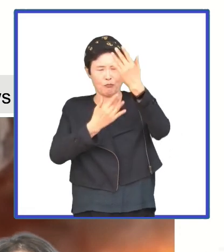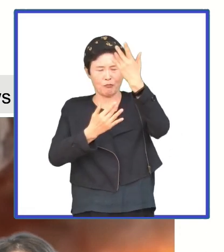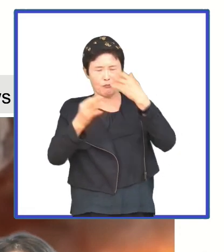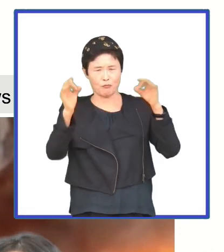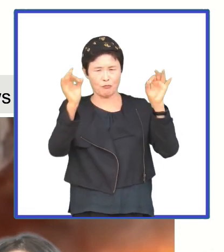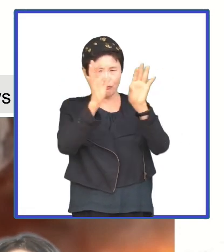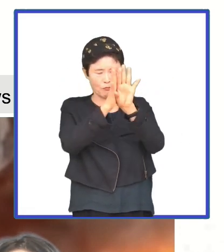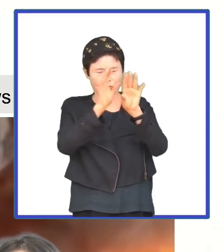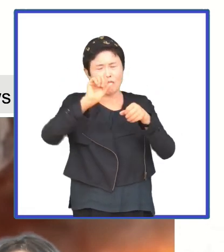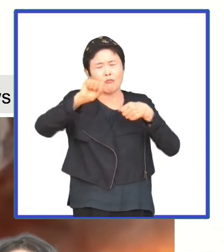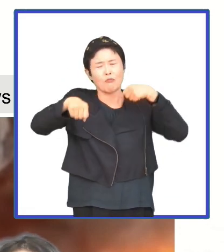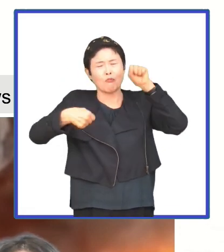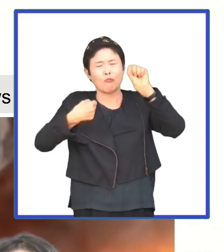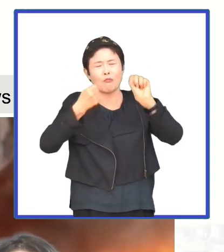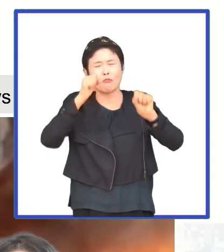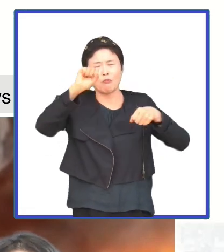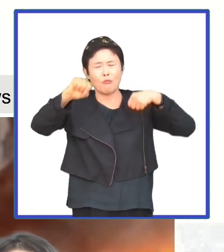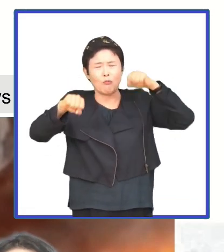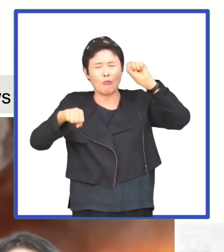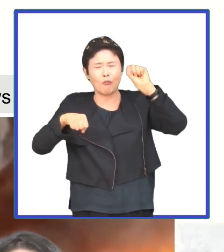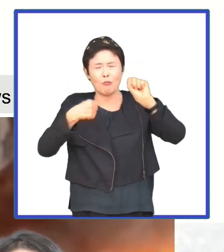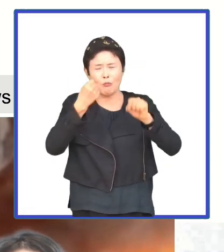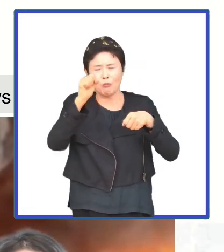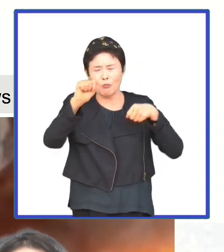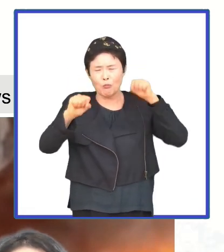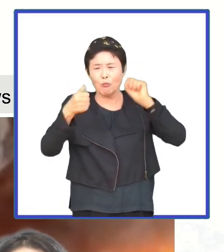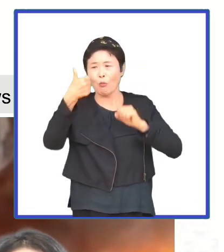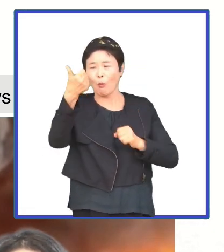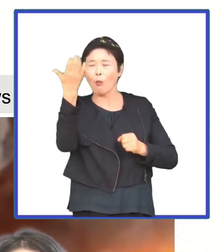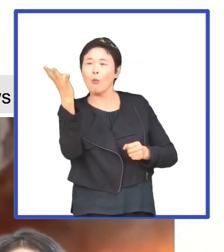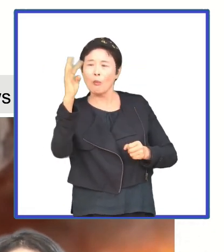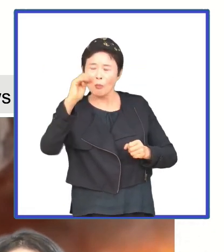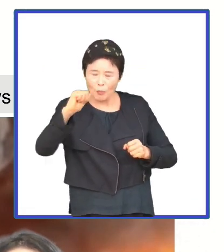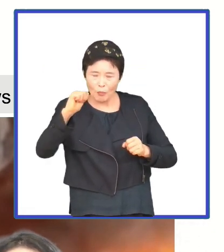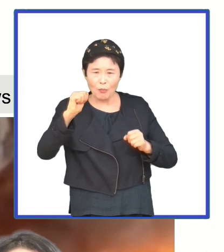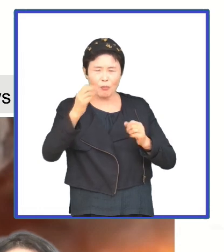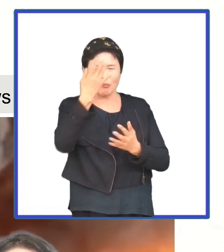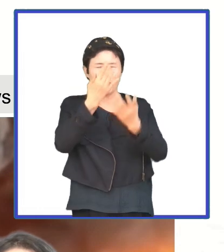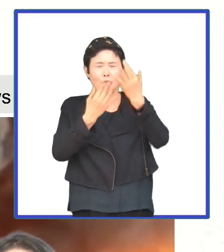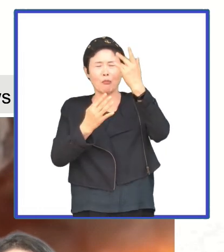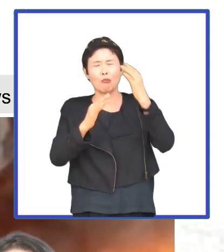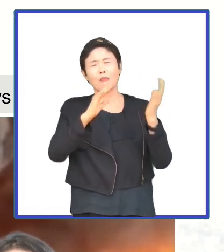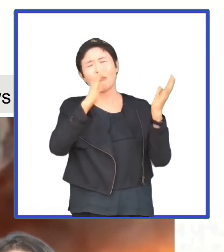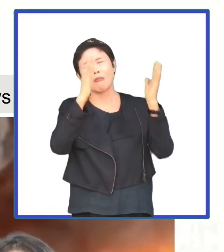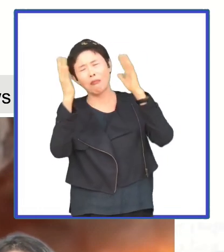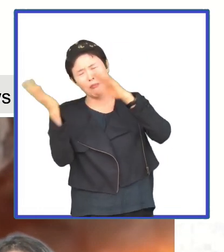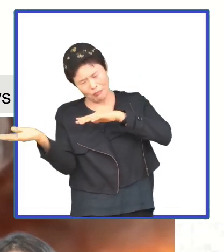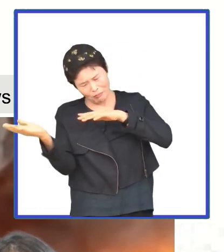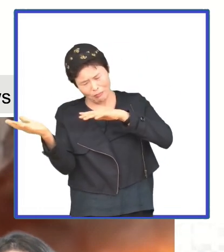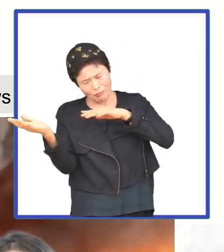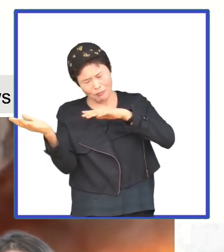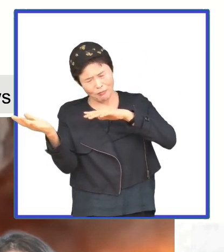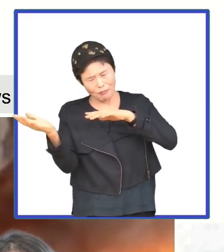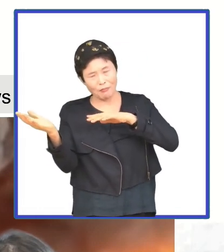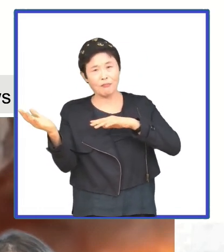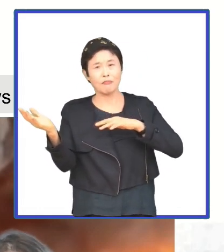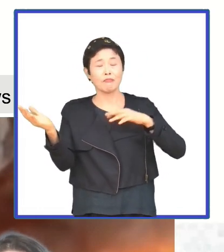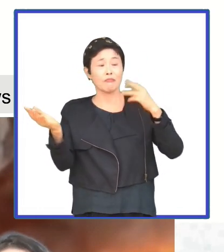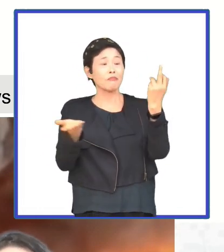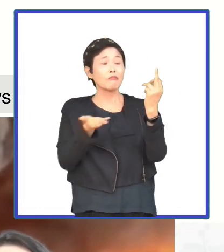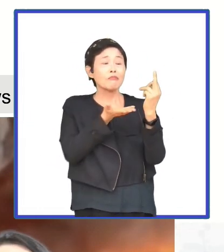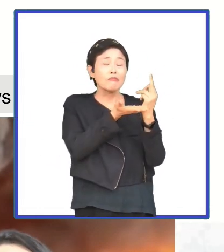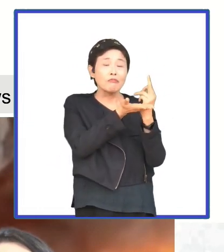야생동물 무려 5억 마리가 불에 타 죽었다고 해요. 심지어 호주에서 세 번째로